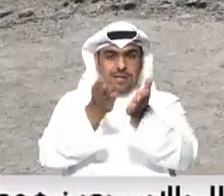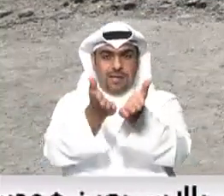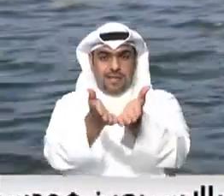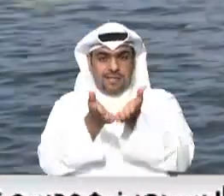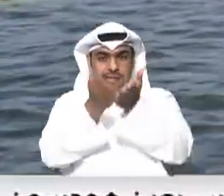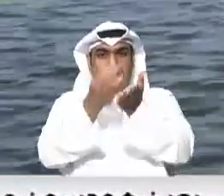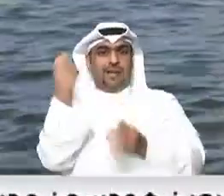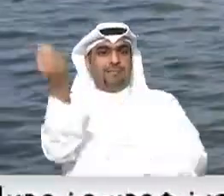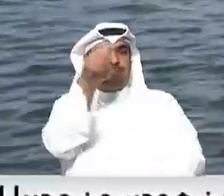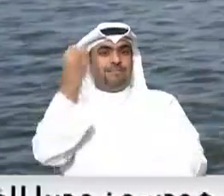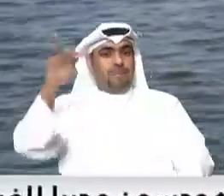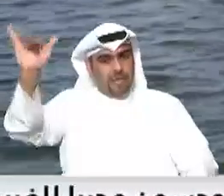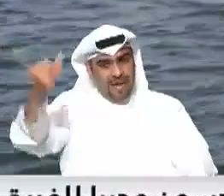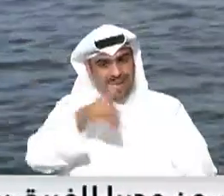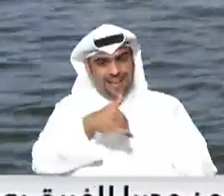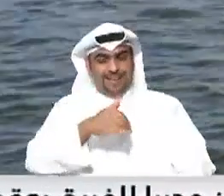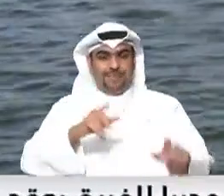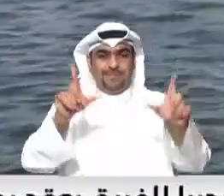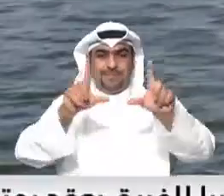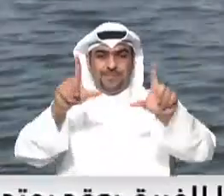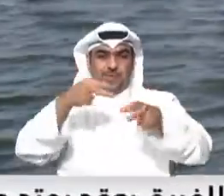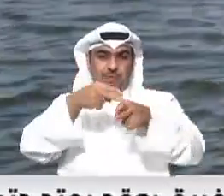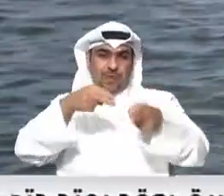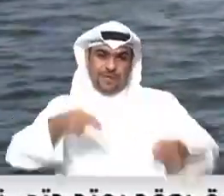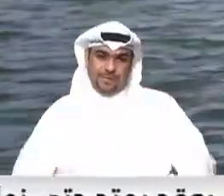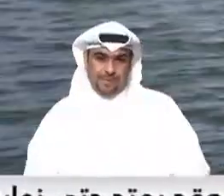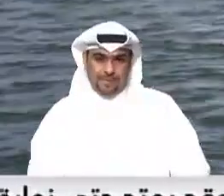الركاب السياحيه نواف الشراكي تزن دوله الكويت